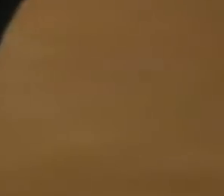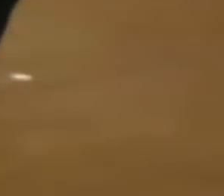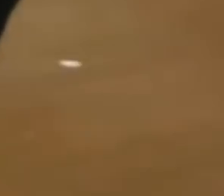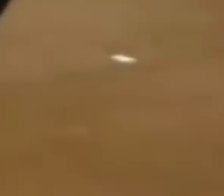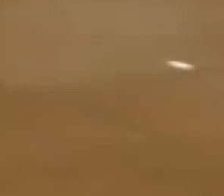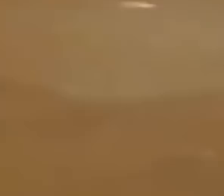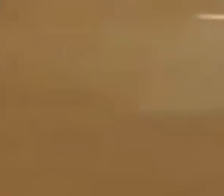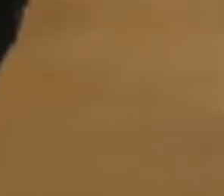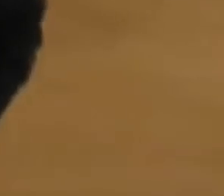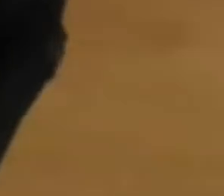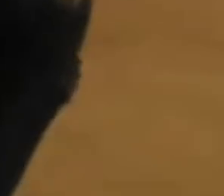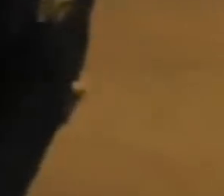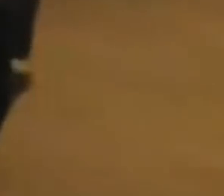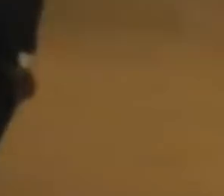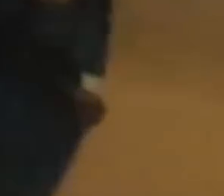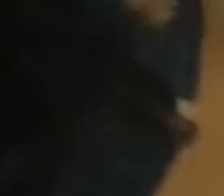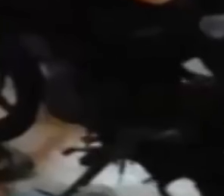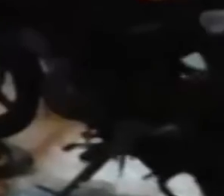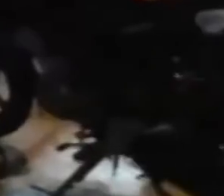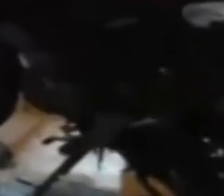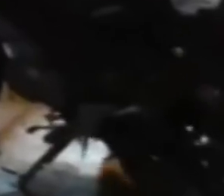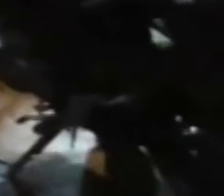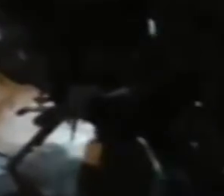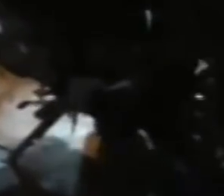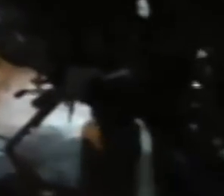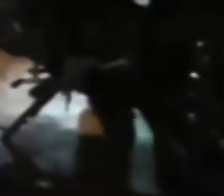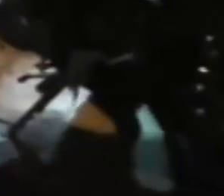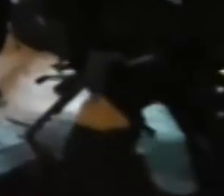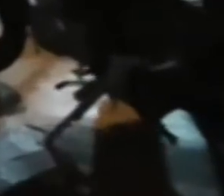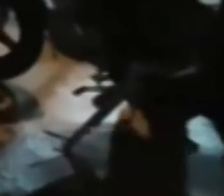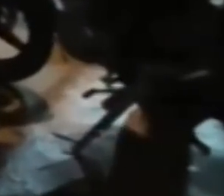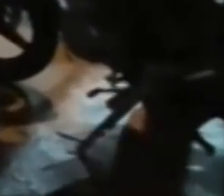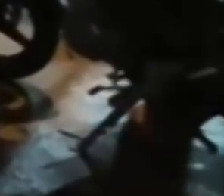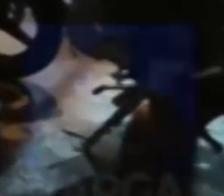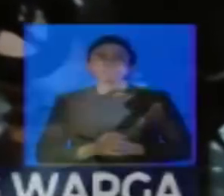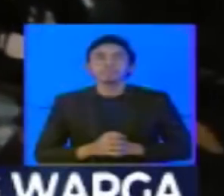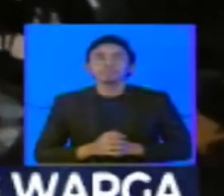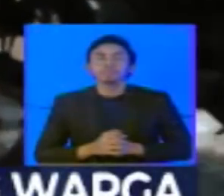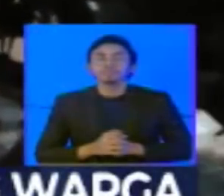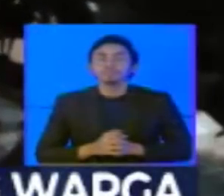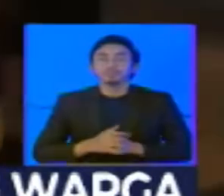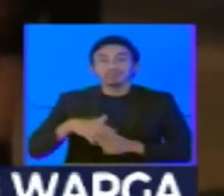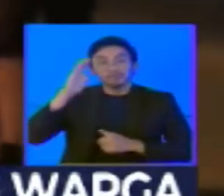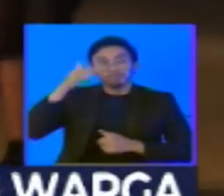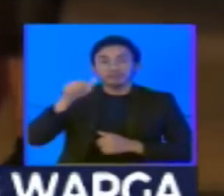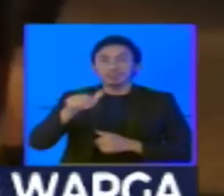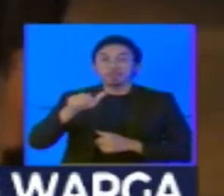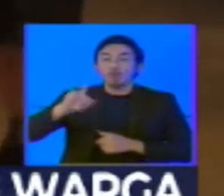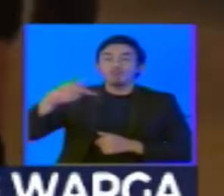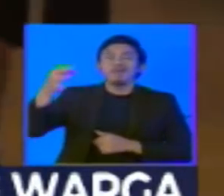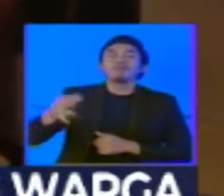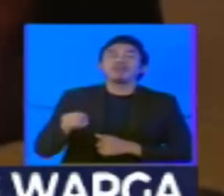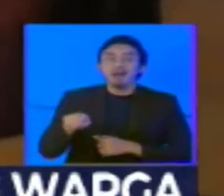disinfektan untuk mencegah penyebaran virus corona. Mereka menghentikan bus dari luar kota dan mewajibkan seluruh penumpang serta awak bus